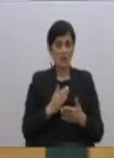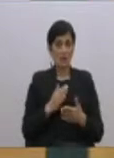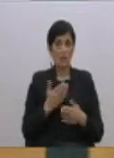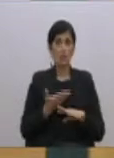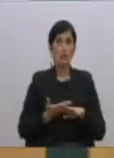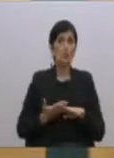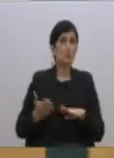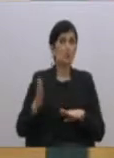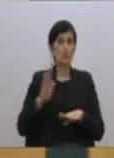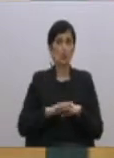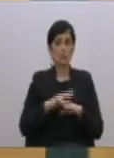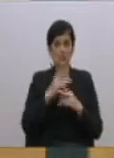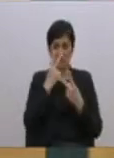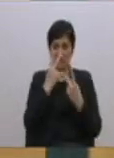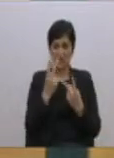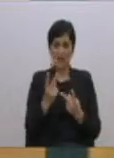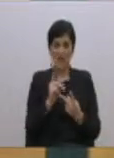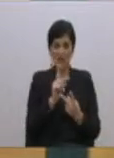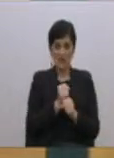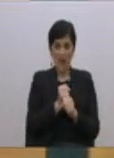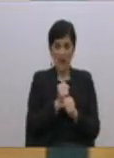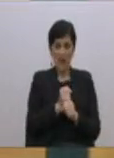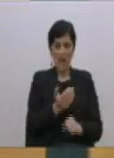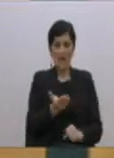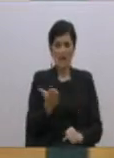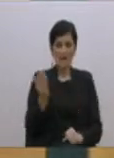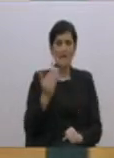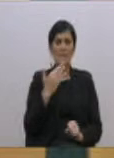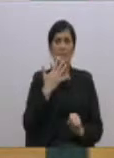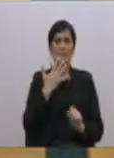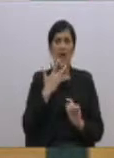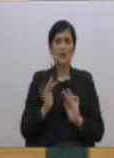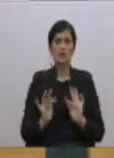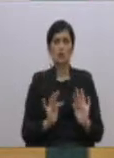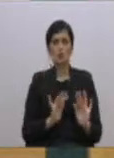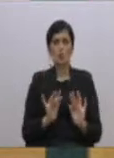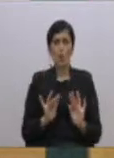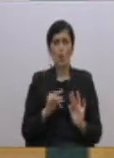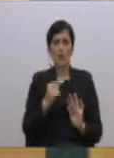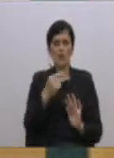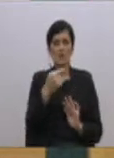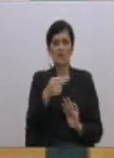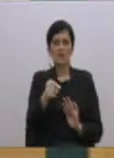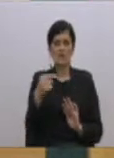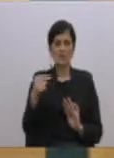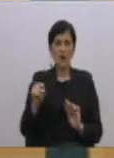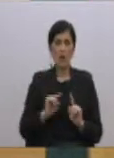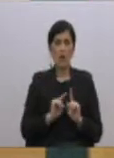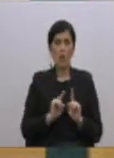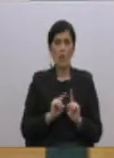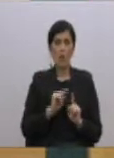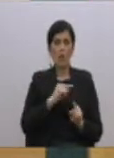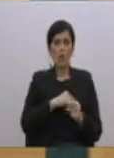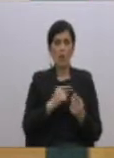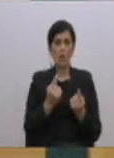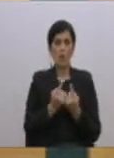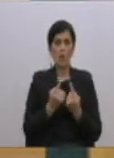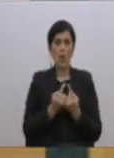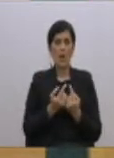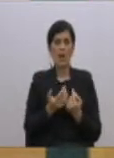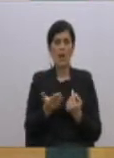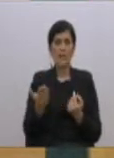un zime si sanahavi i-o, israsat sa ca ketebnen, naționalul motorobista, sva opozițiunii, colegii bisarumat din